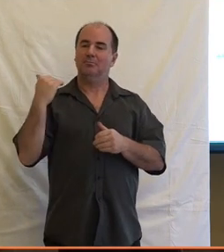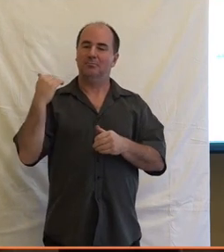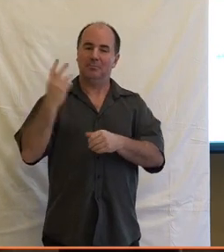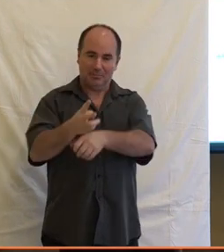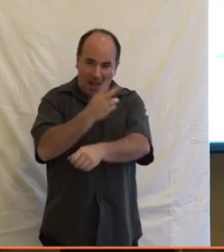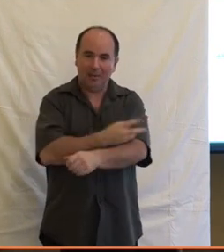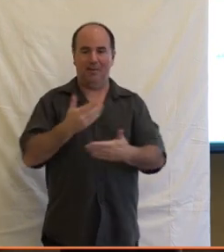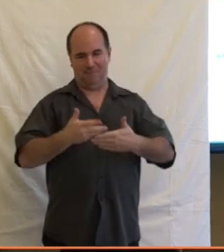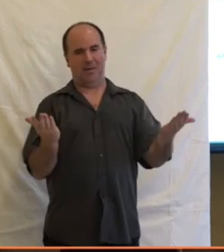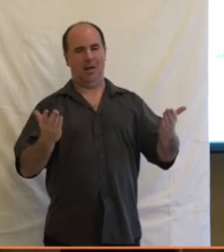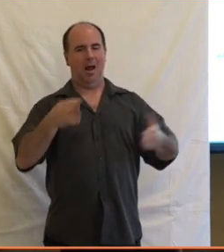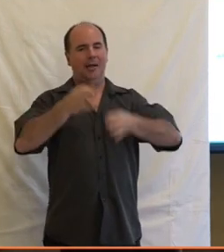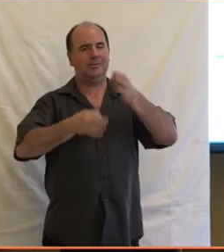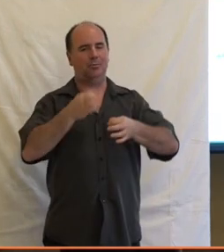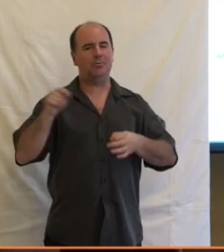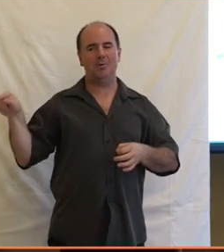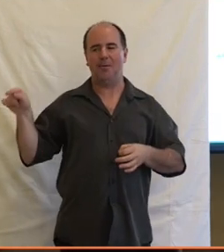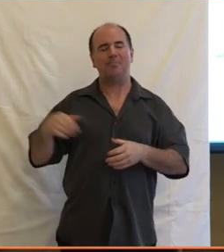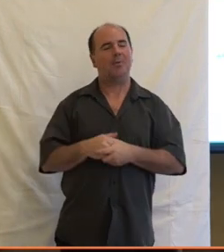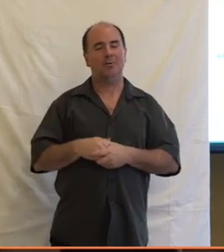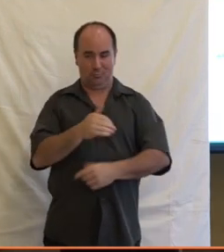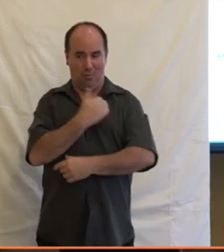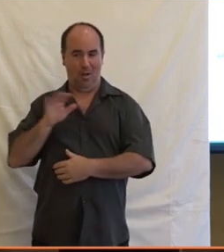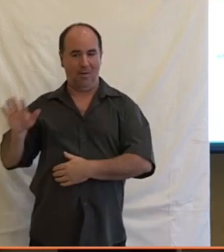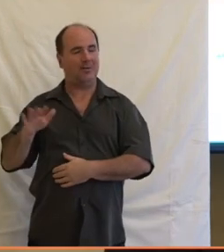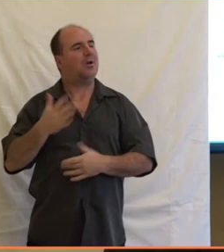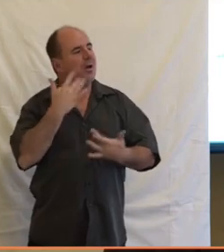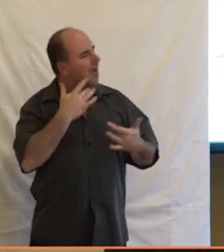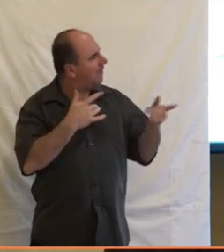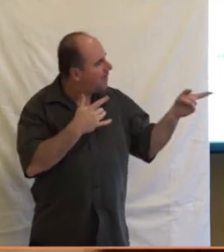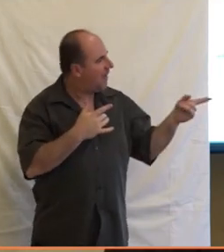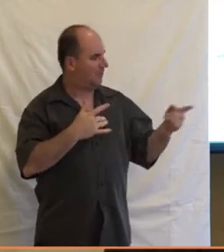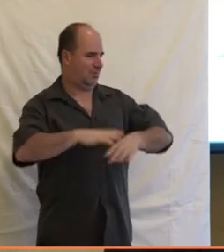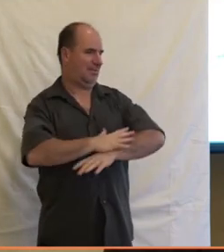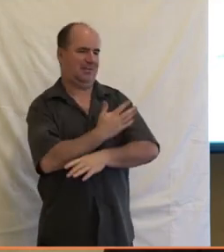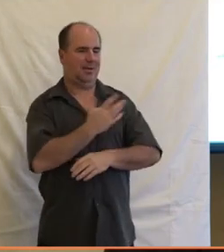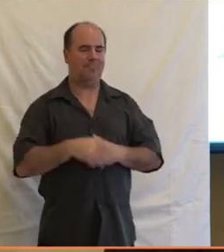ve veřejné instituci, jak lehké, jak těžké to máte vy?